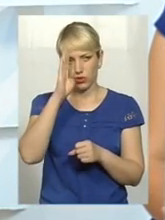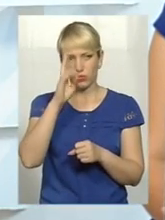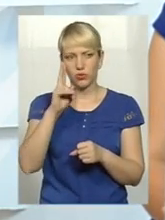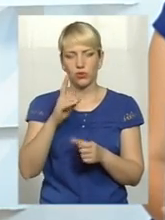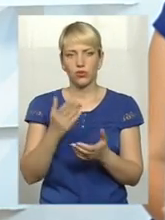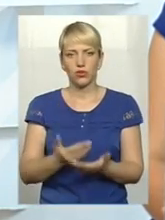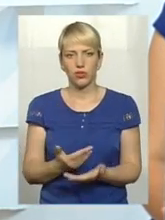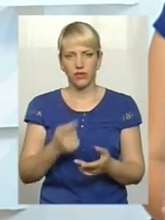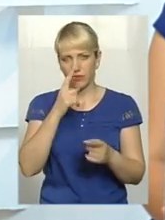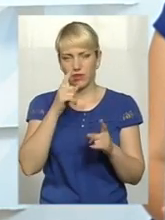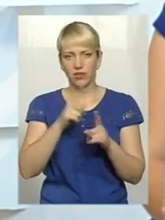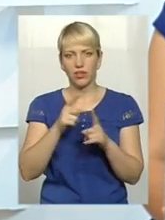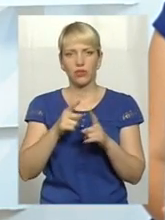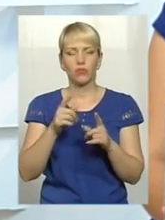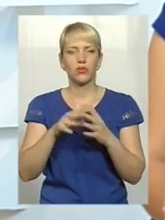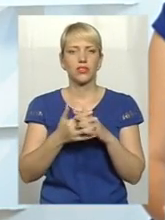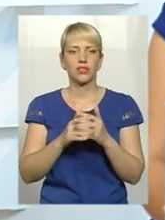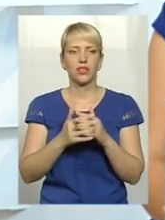в невеликому селі, наприклад,